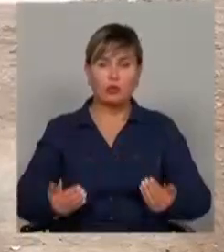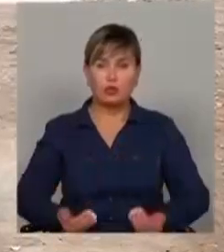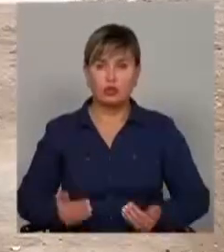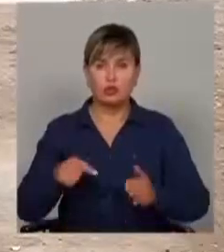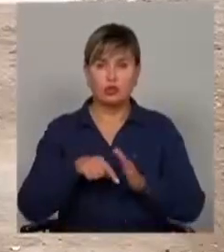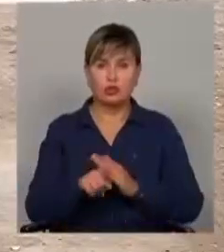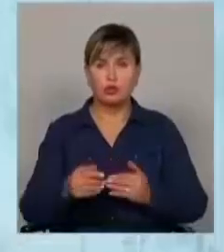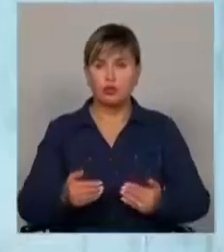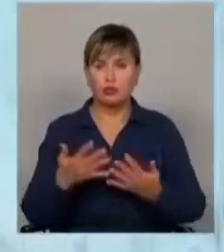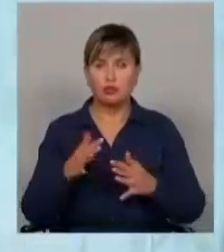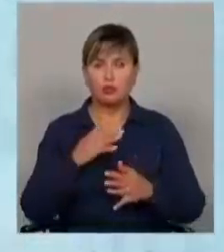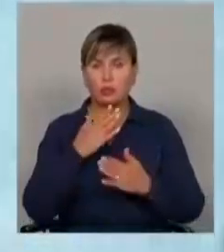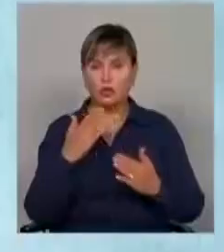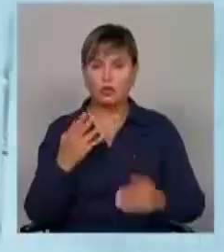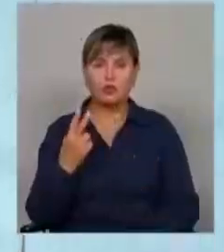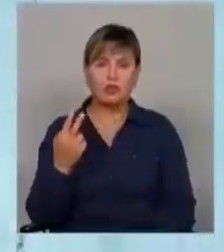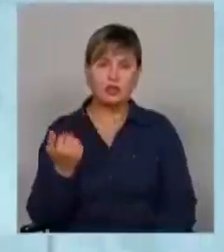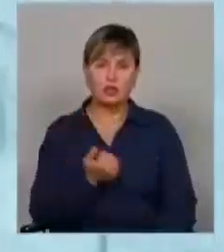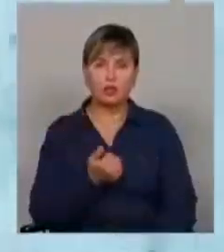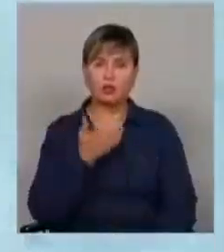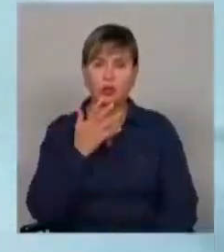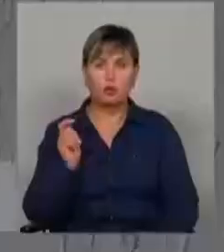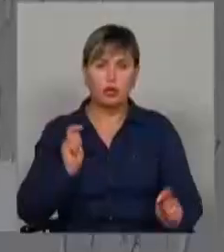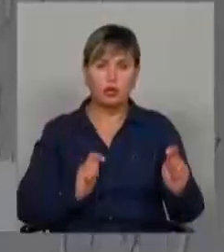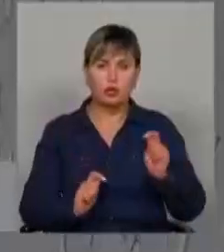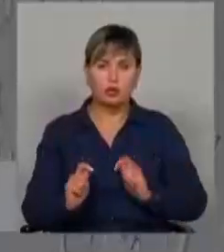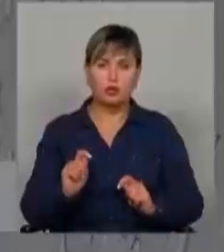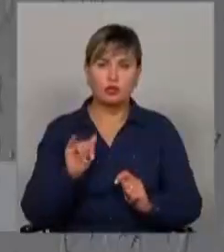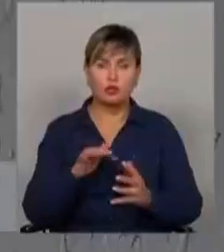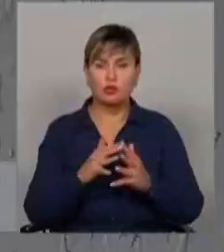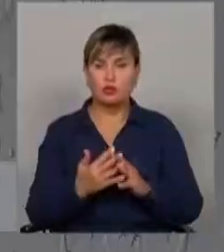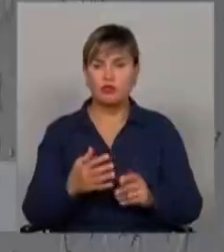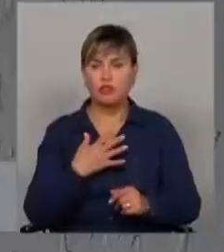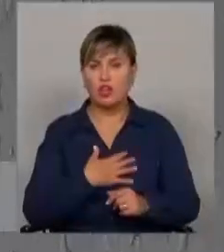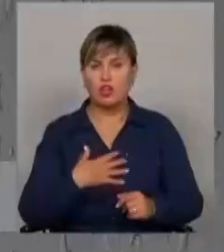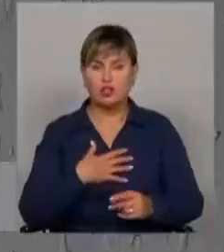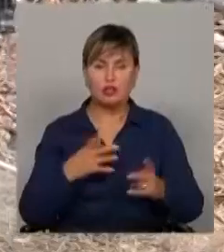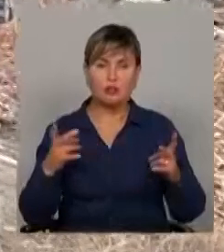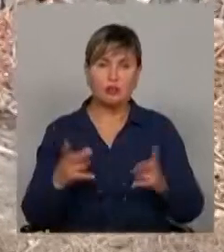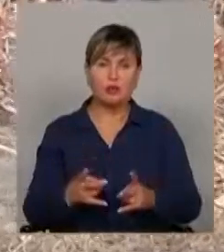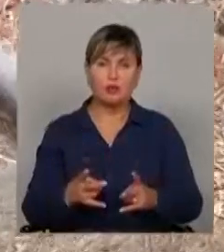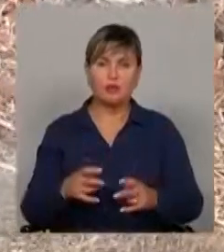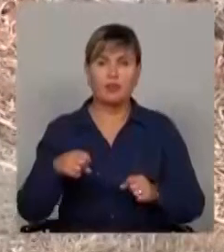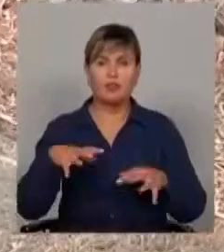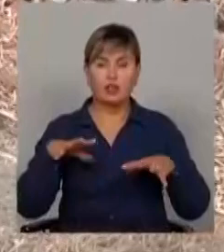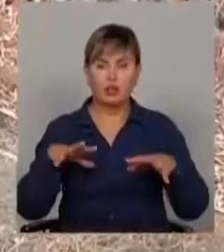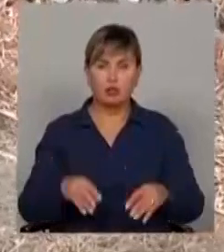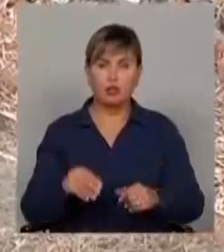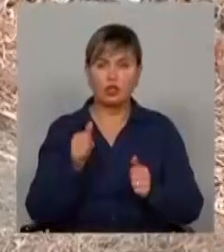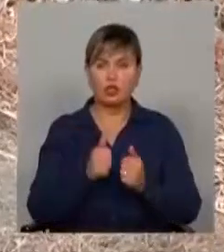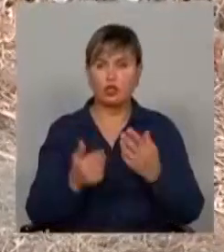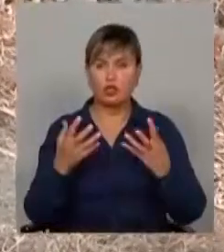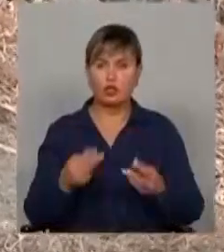и Кокузек живут уже последние две недели. Теплая одежда у сельчан сейчас жизненно важная необходимость. Свет здесь отключается